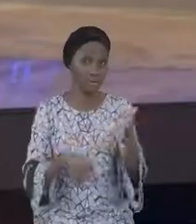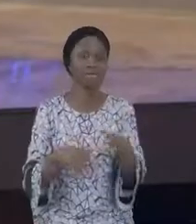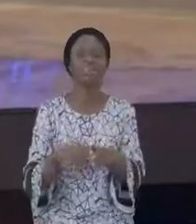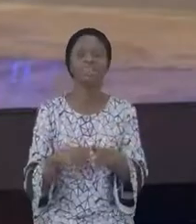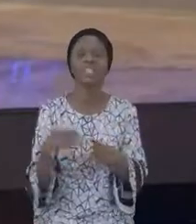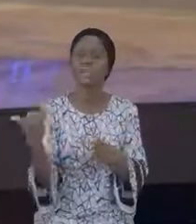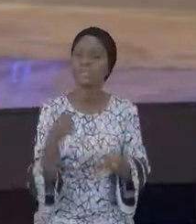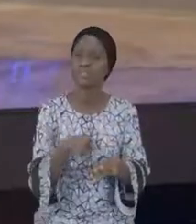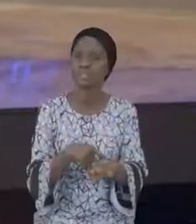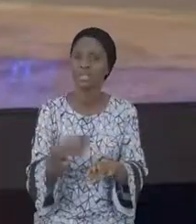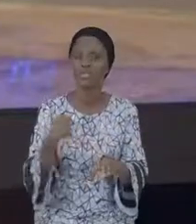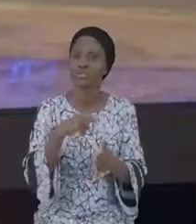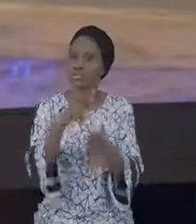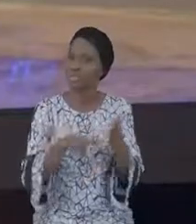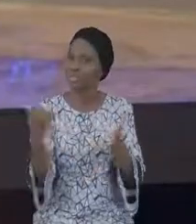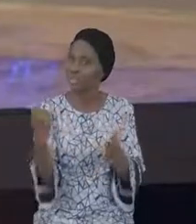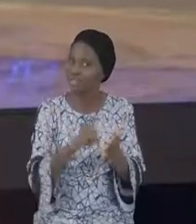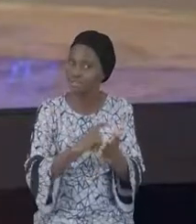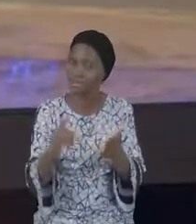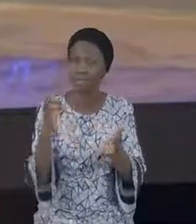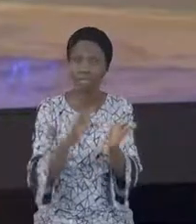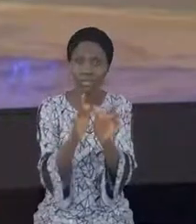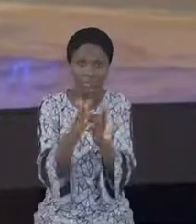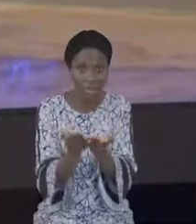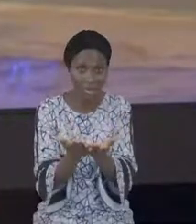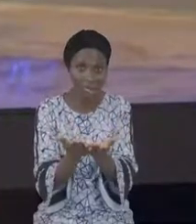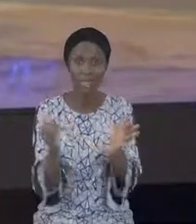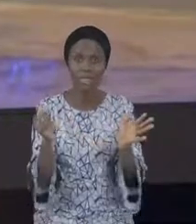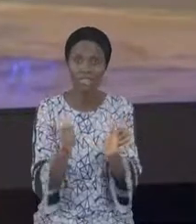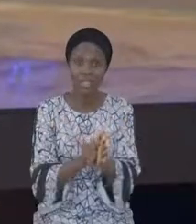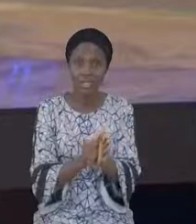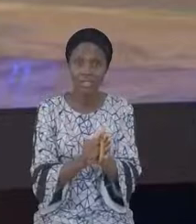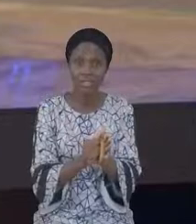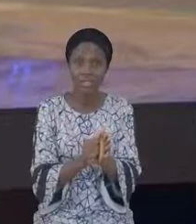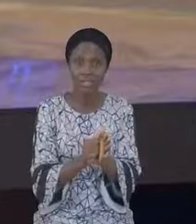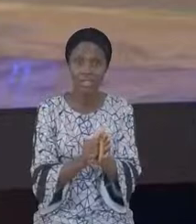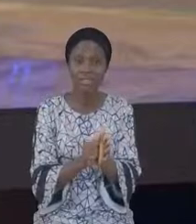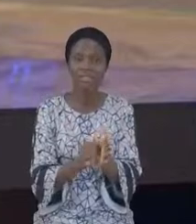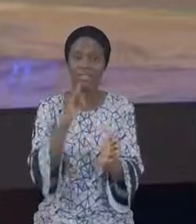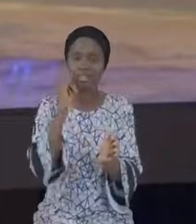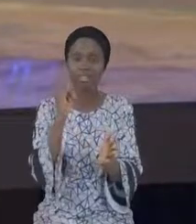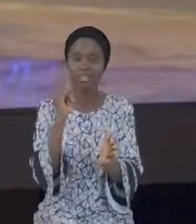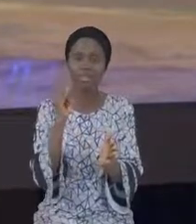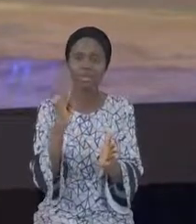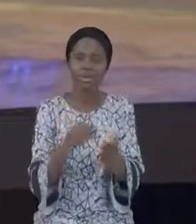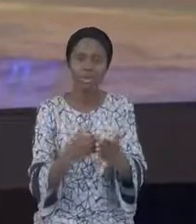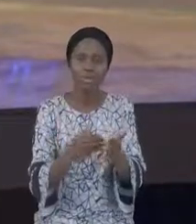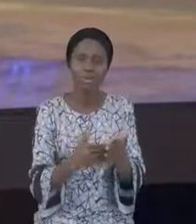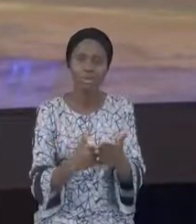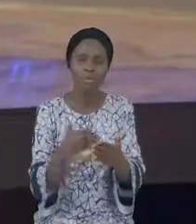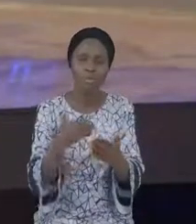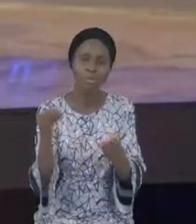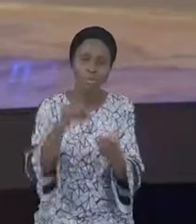whenever we read any verse of scripture, lorsque nous lisons un verset de l'Écriture qui va au-delà de notre